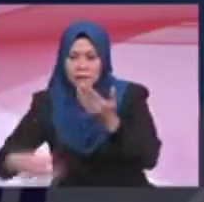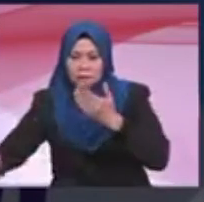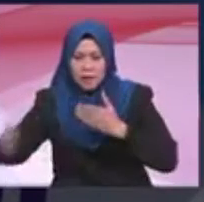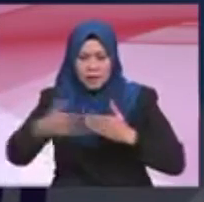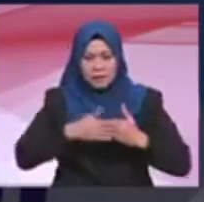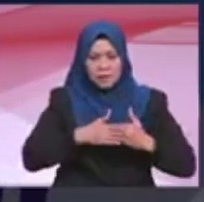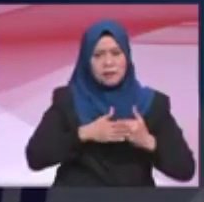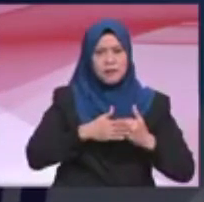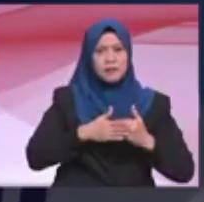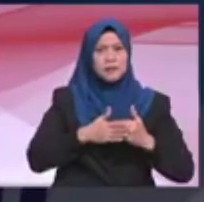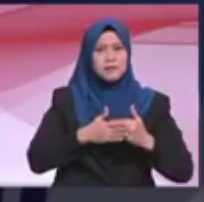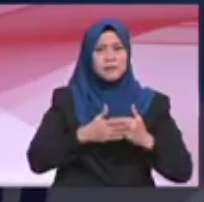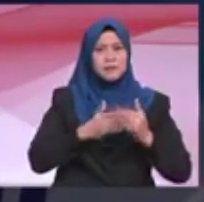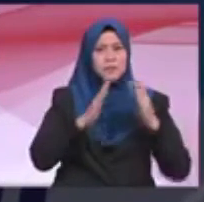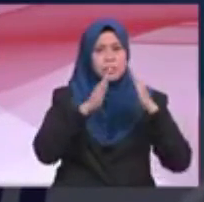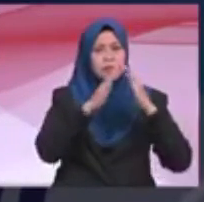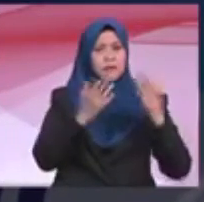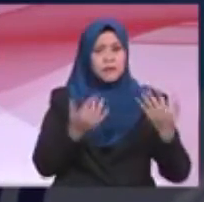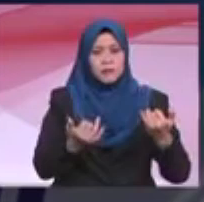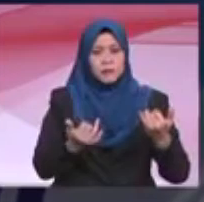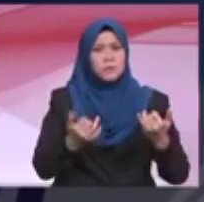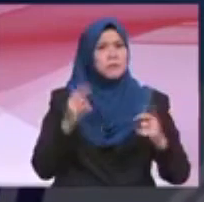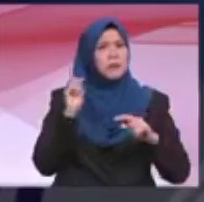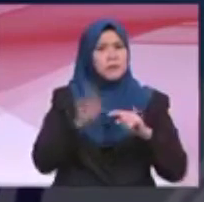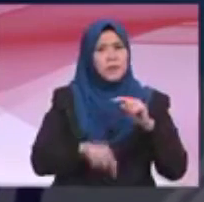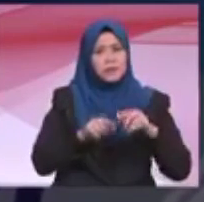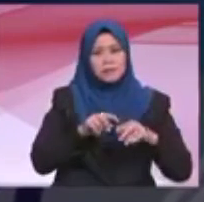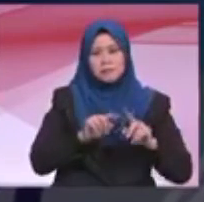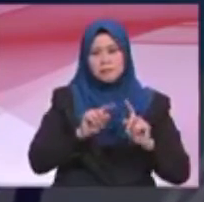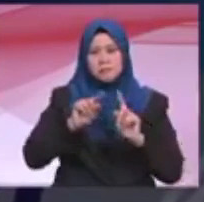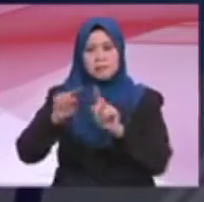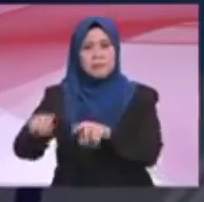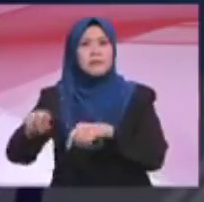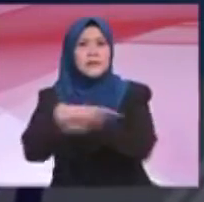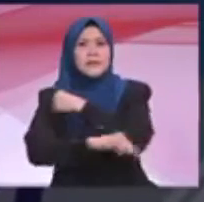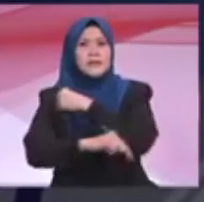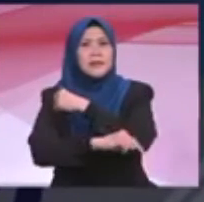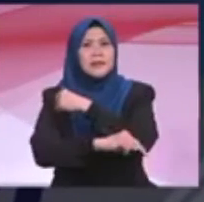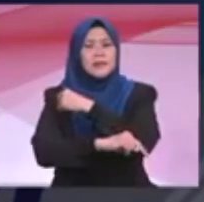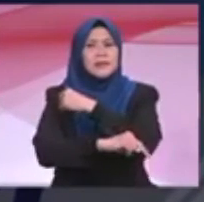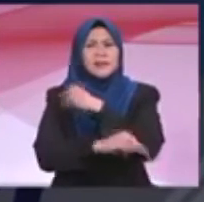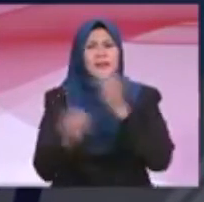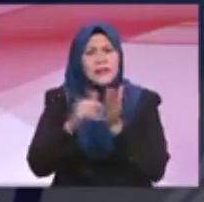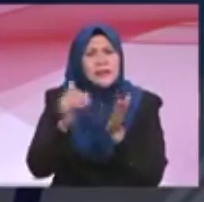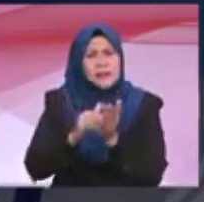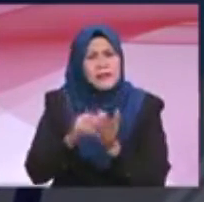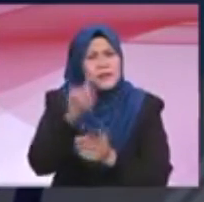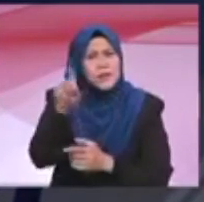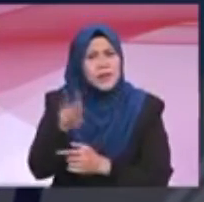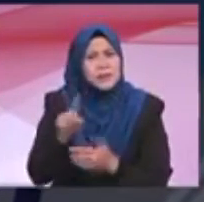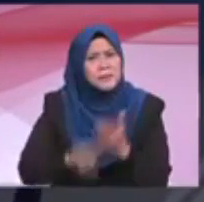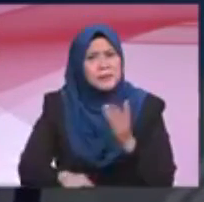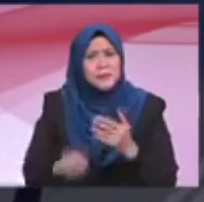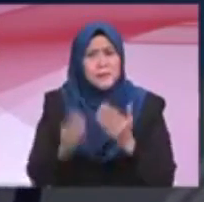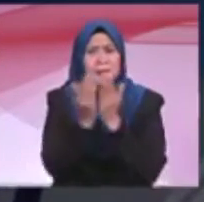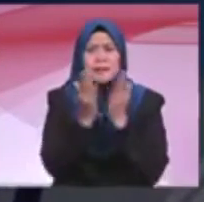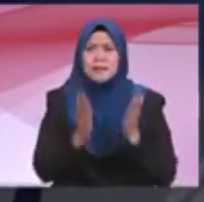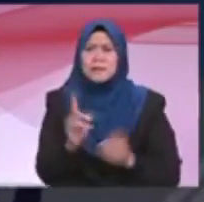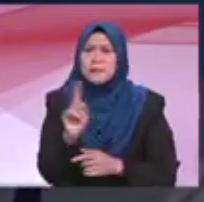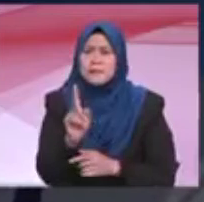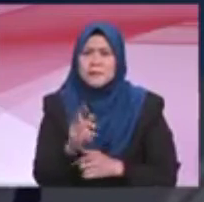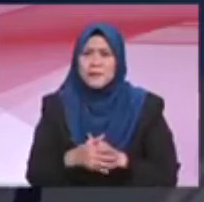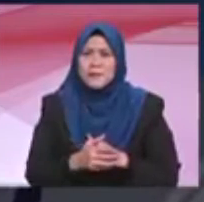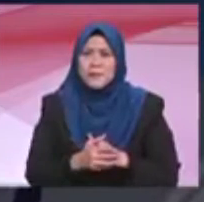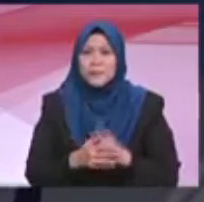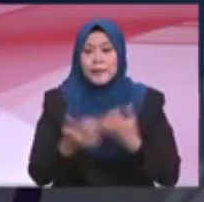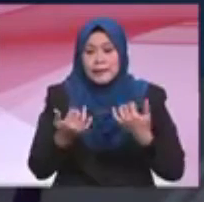Sebab sekarang dia tak boleh penggerakan rentas negeri kan. Macam mana pelajar berada di negeri?